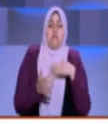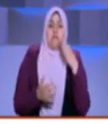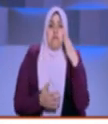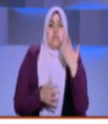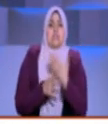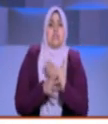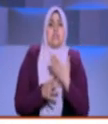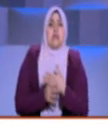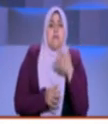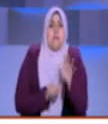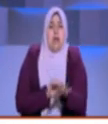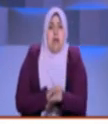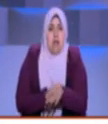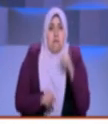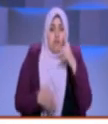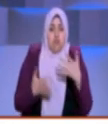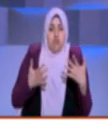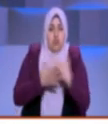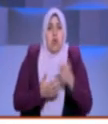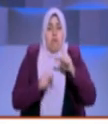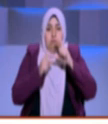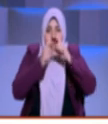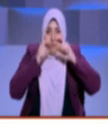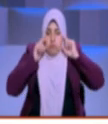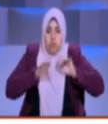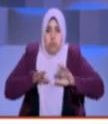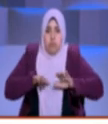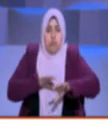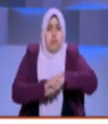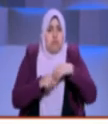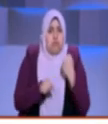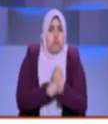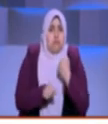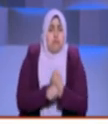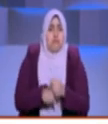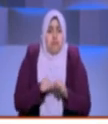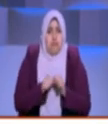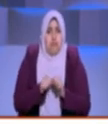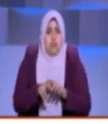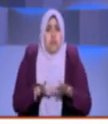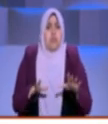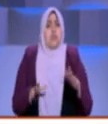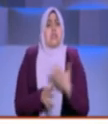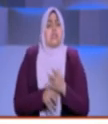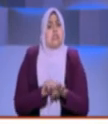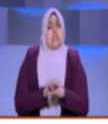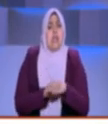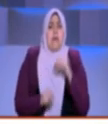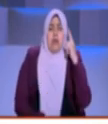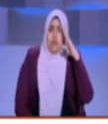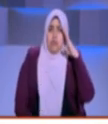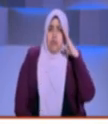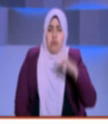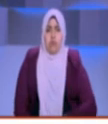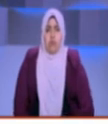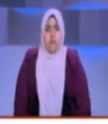هذه يعني هذه الأقنعة تركت وسمحت الجميع بإقناع بإنتاجها،